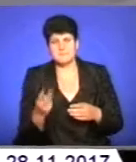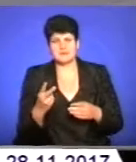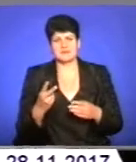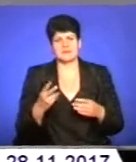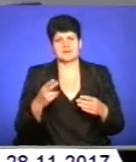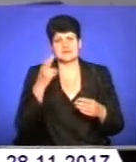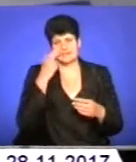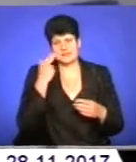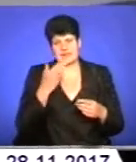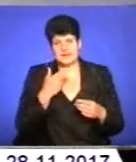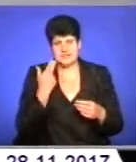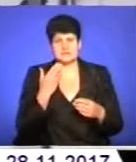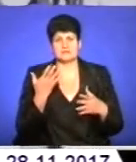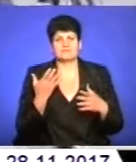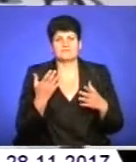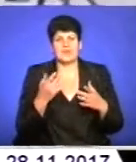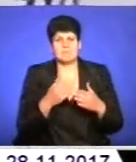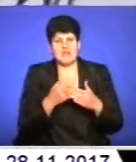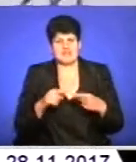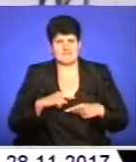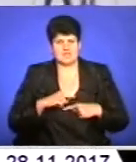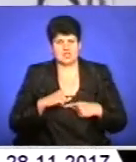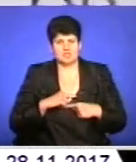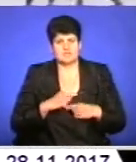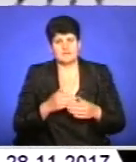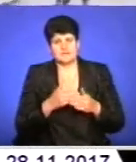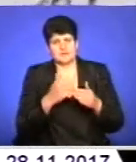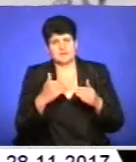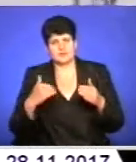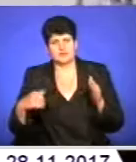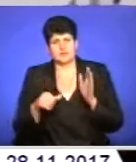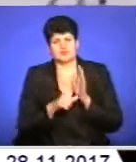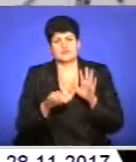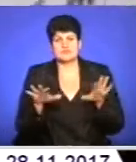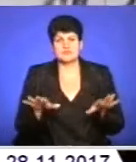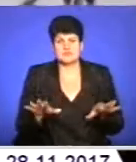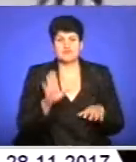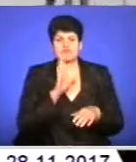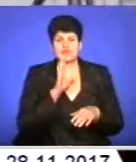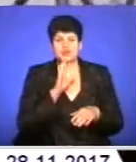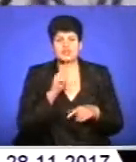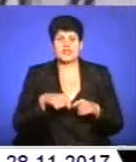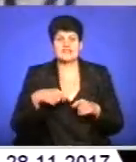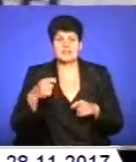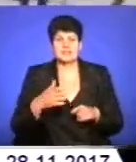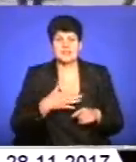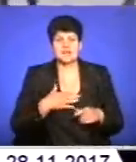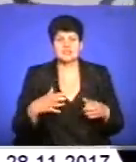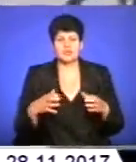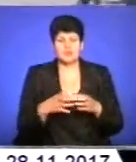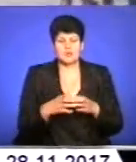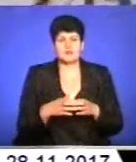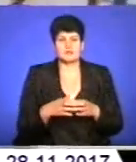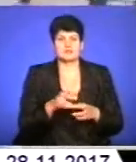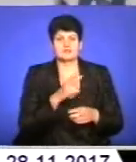з італійським біатлоністом практично перед фінішем відтіснило Дмитра на шосту позицію. У жіночій естафеті наша команда на чолі з